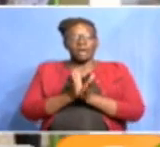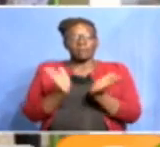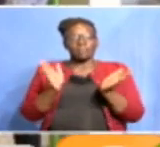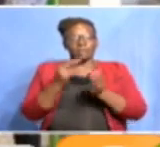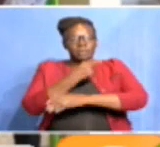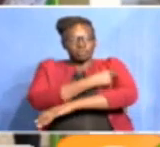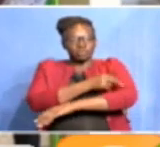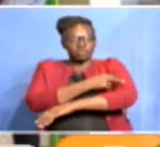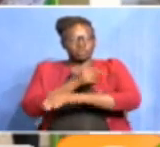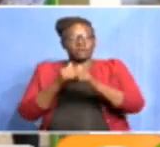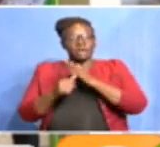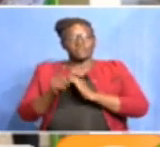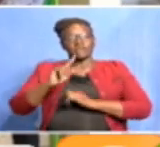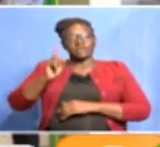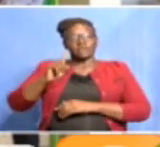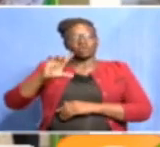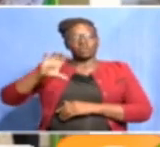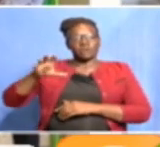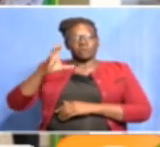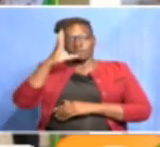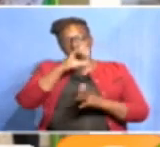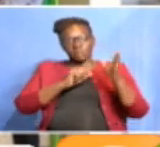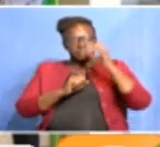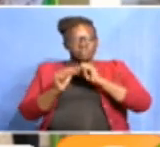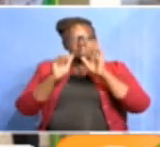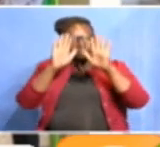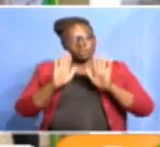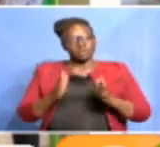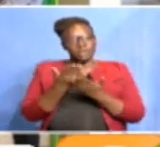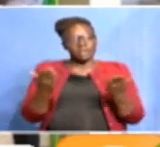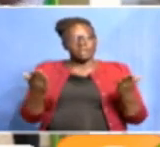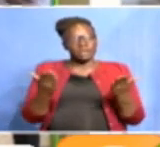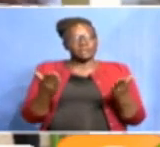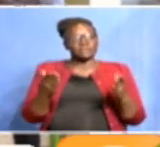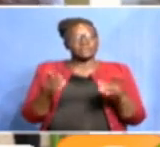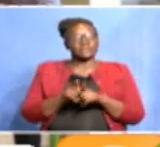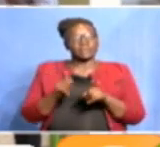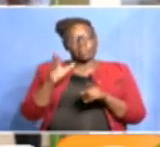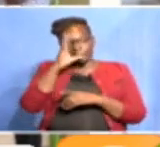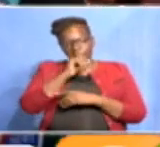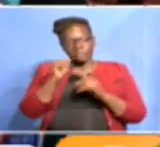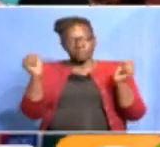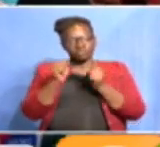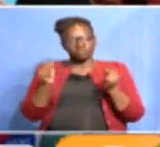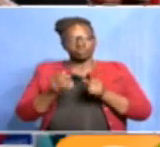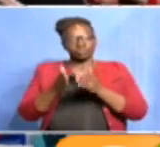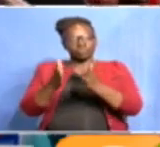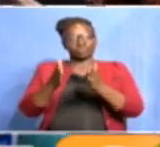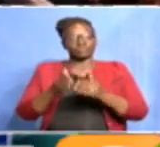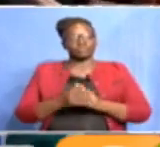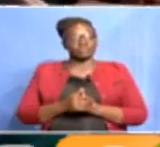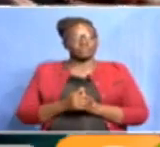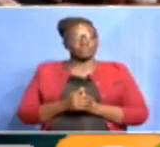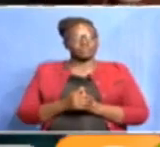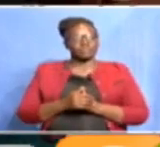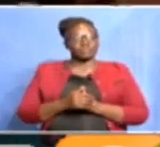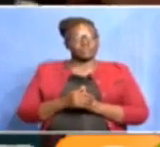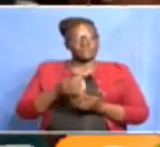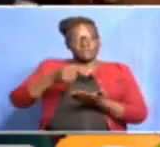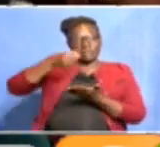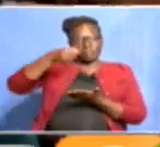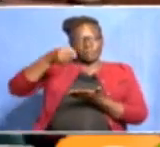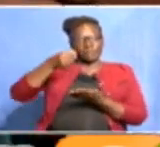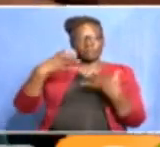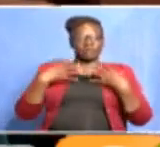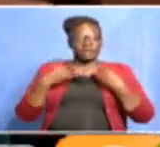Nairobi ikakosa vifaa muhimu kama vile chumba cha kuhifadhi maiti? The total budget for the healthcare sector for